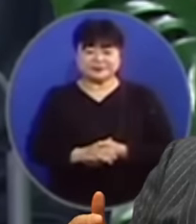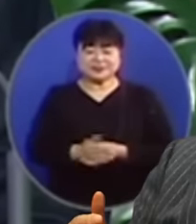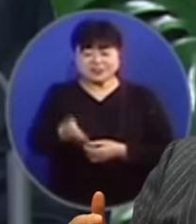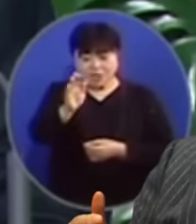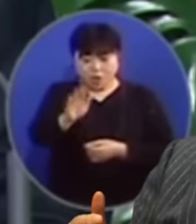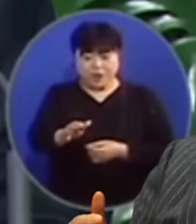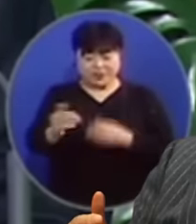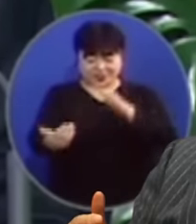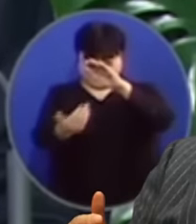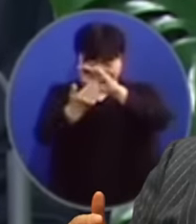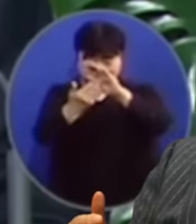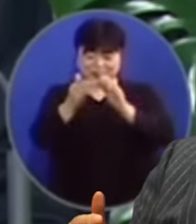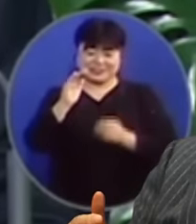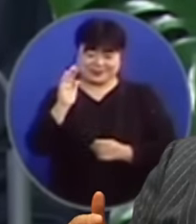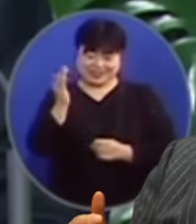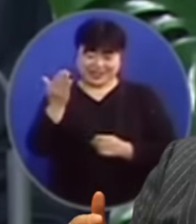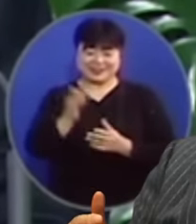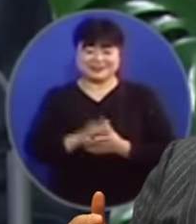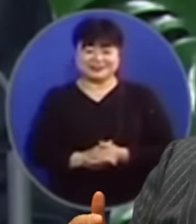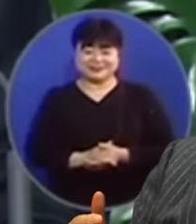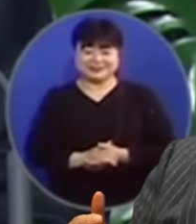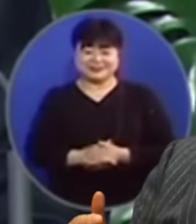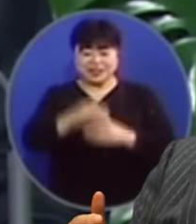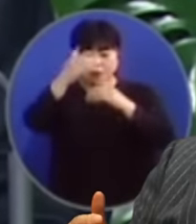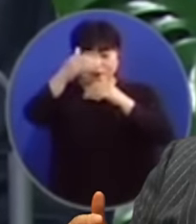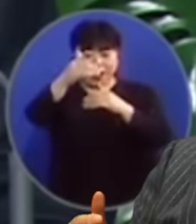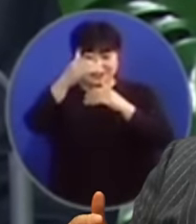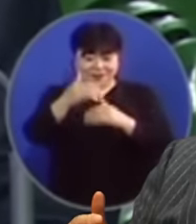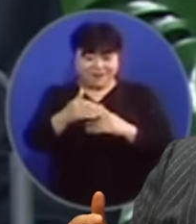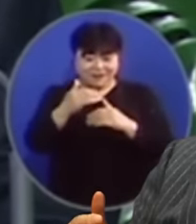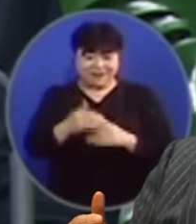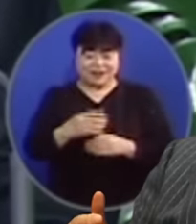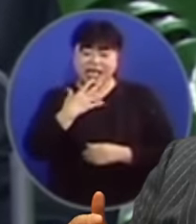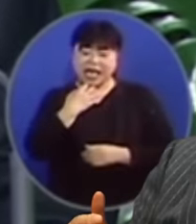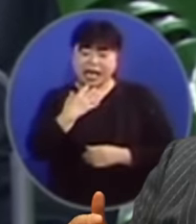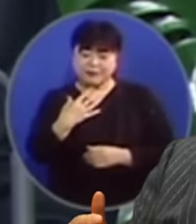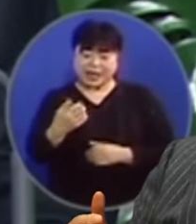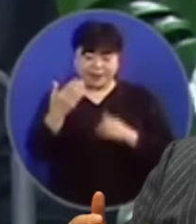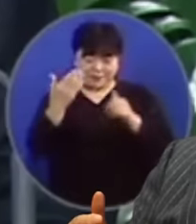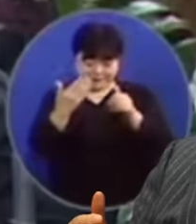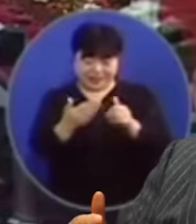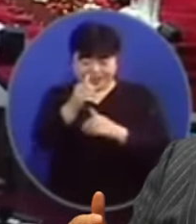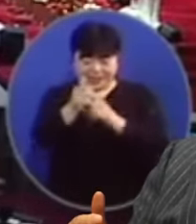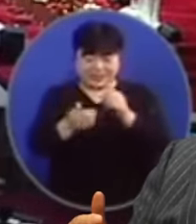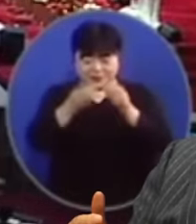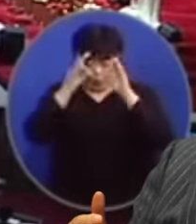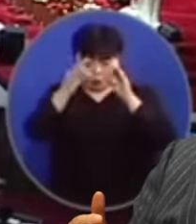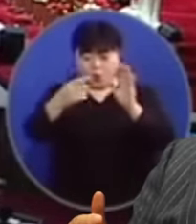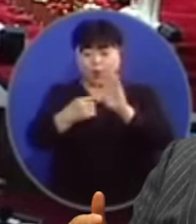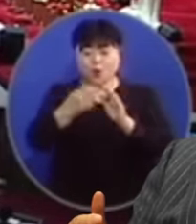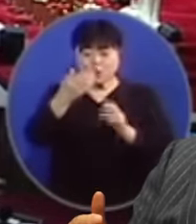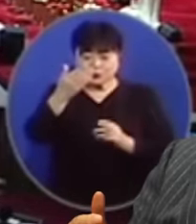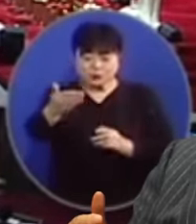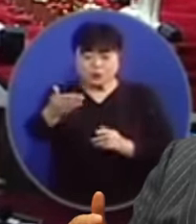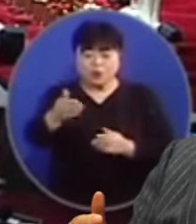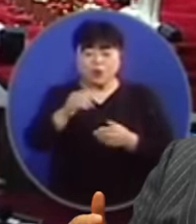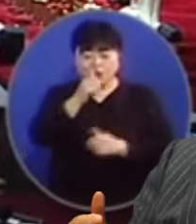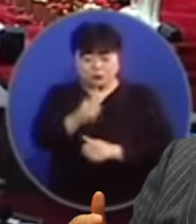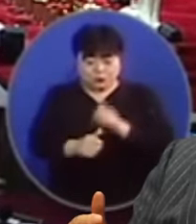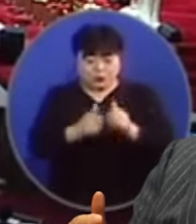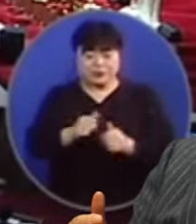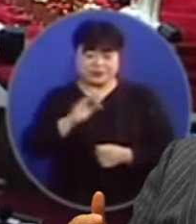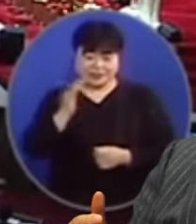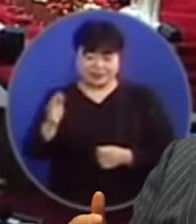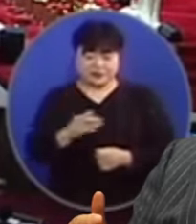그러면 이루어지는 것입니다. 그 과정을 아브라함에게 하나님이 보여주심으로 그 후손들인